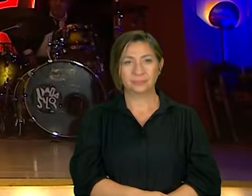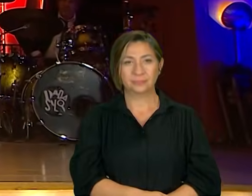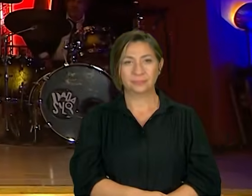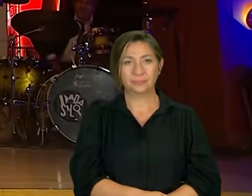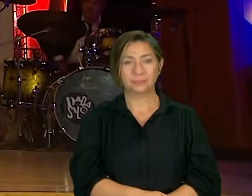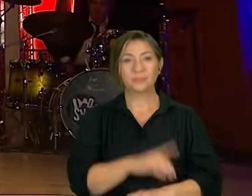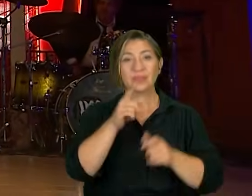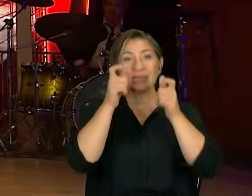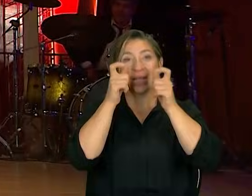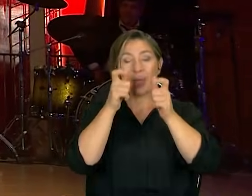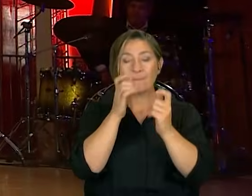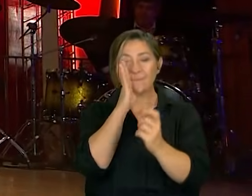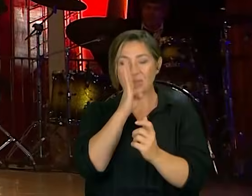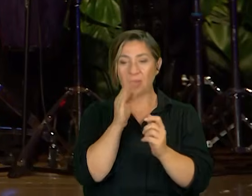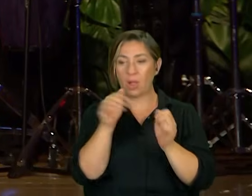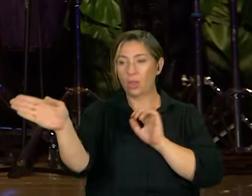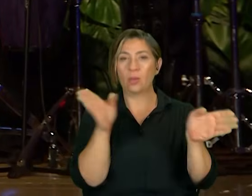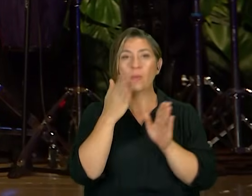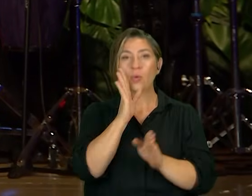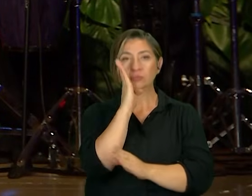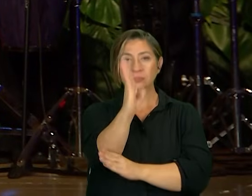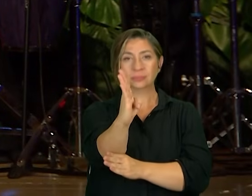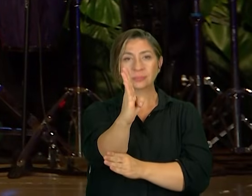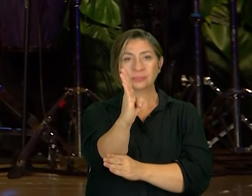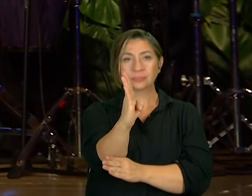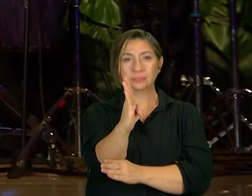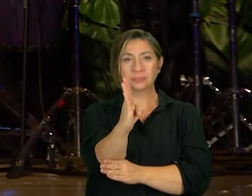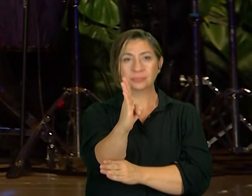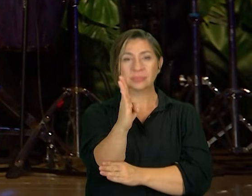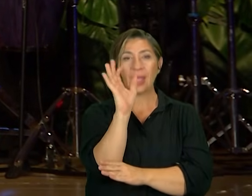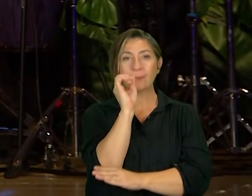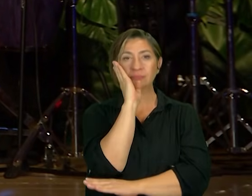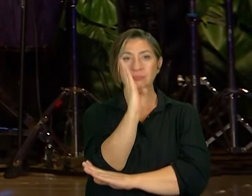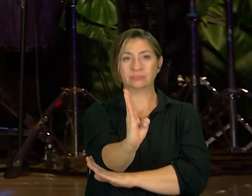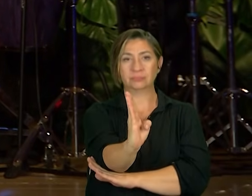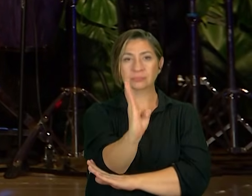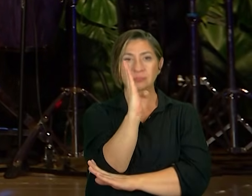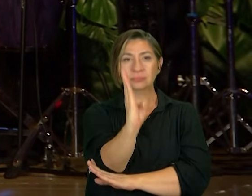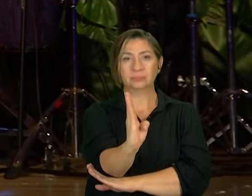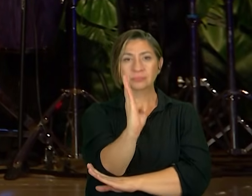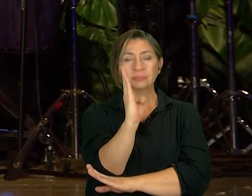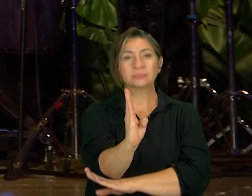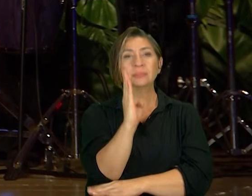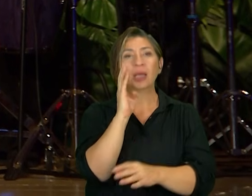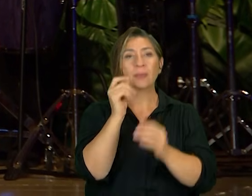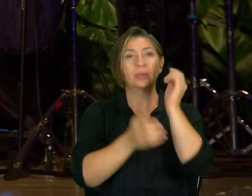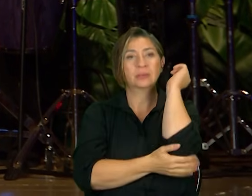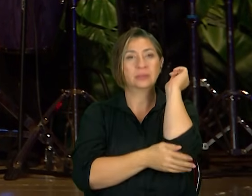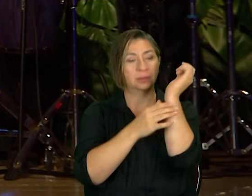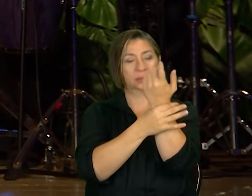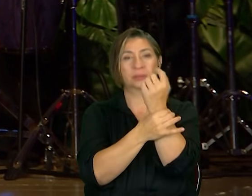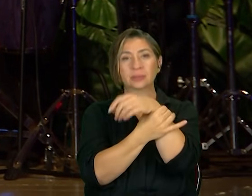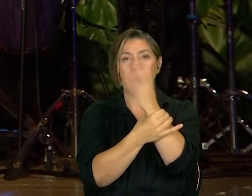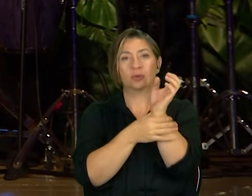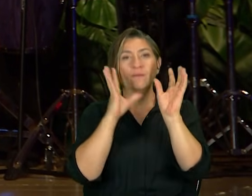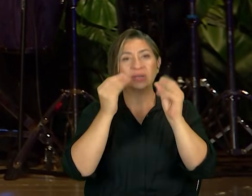Dikkat ederseniz hep merkezde. Bütün merkez, teknikler evet. Merkezden asla ayrılmıyor. Hep merkeze doğru kuvvet vererek yapıyor ve eklemleri çok fazla kullanıyor.